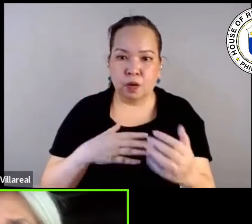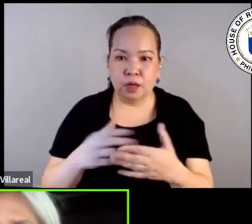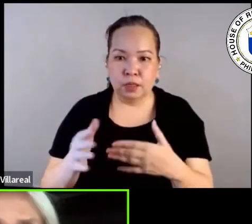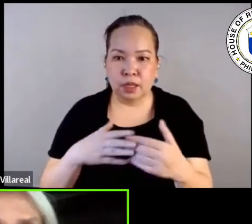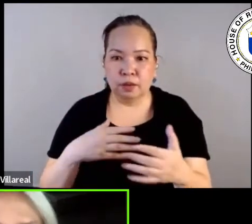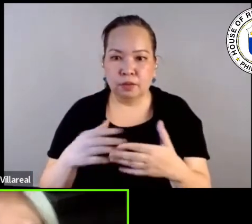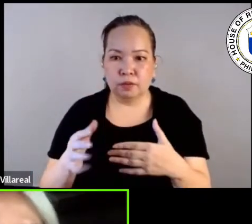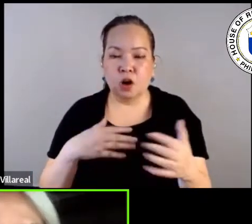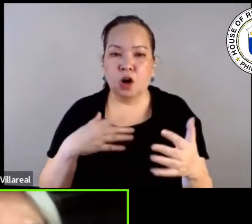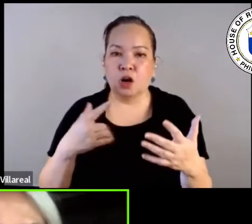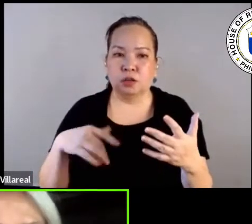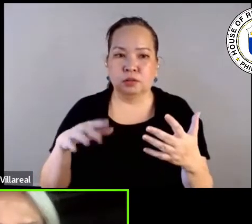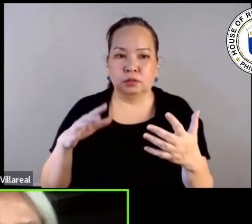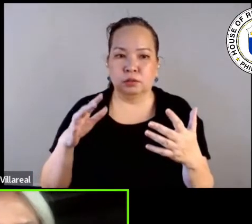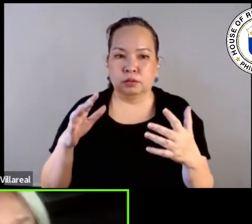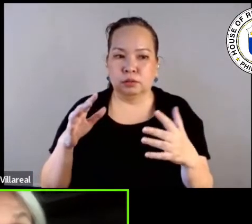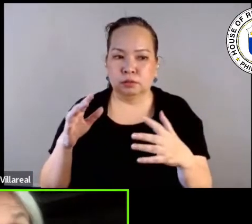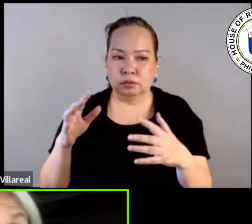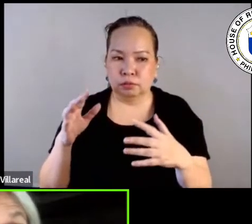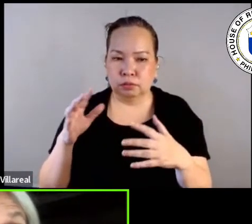tinatayang